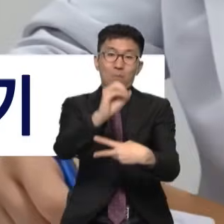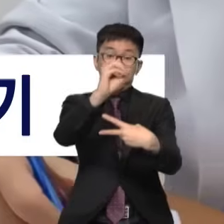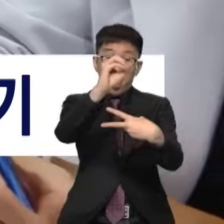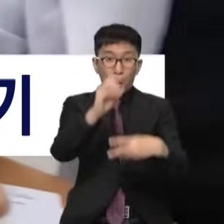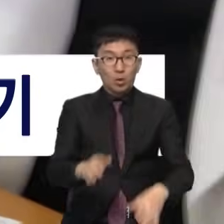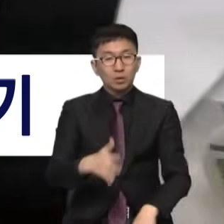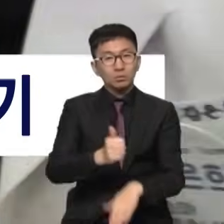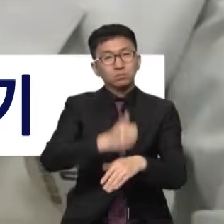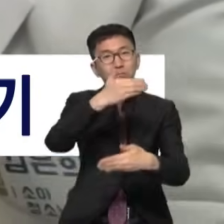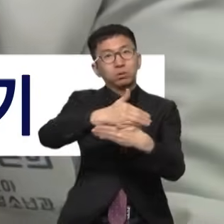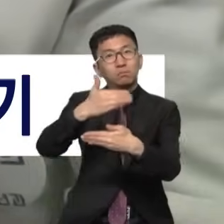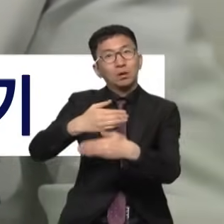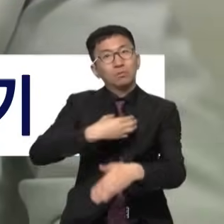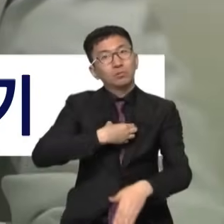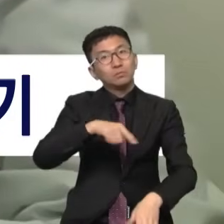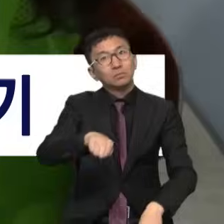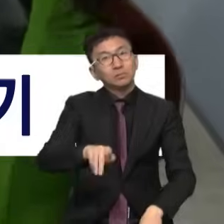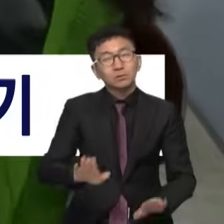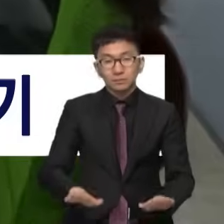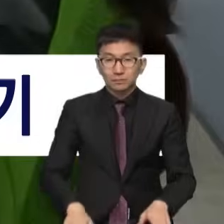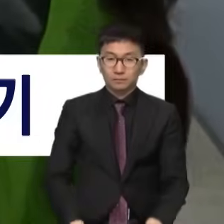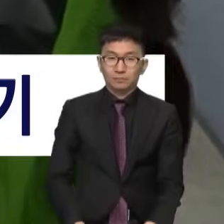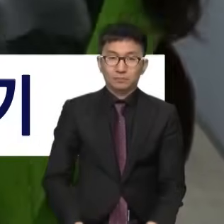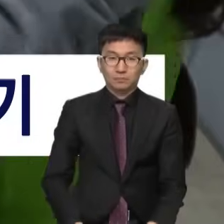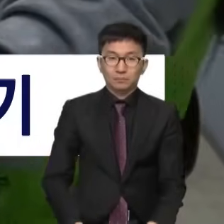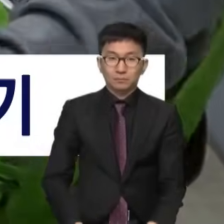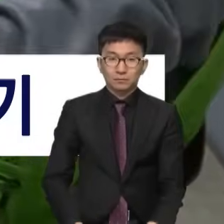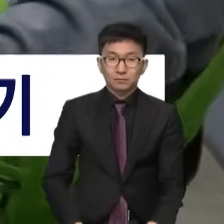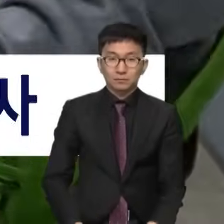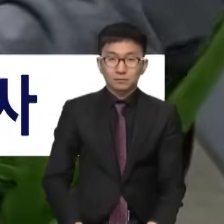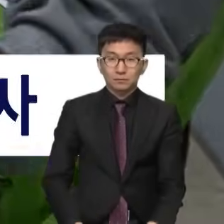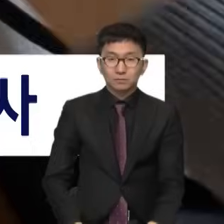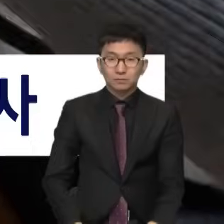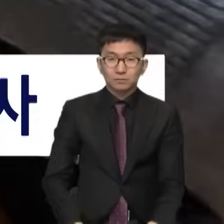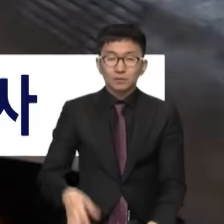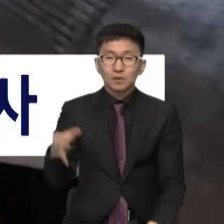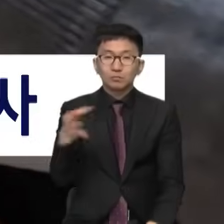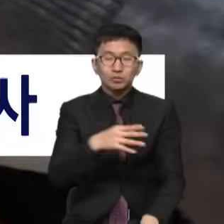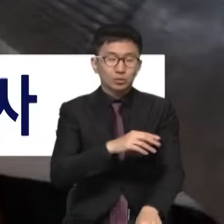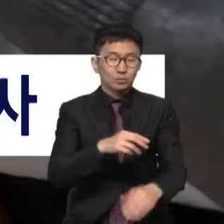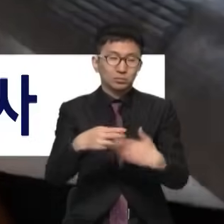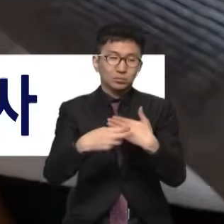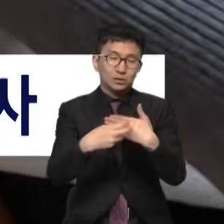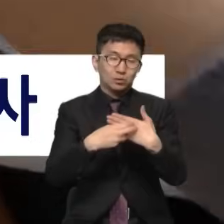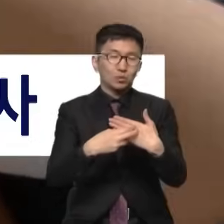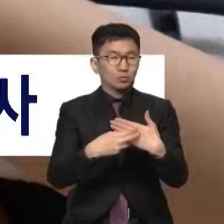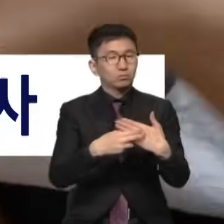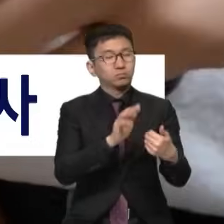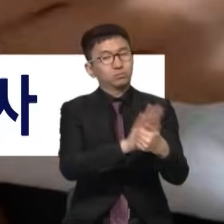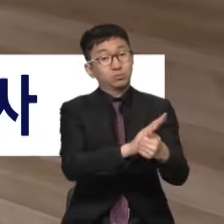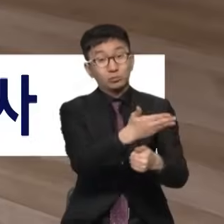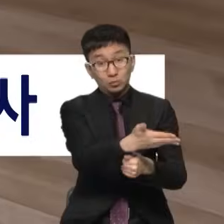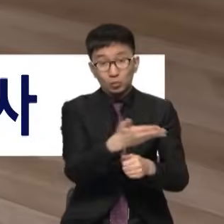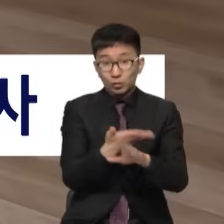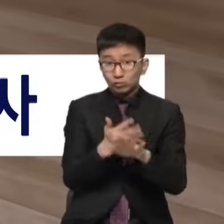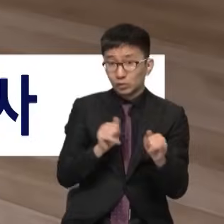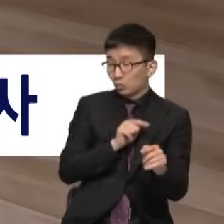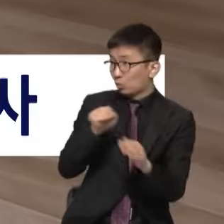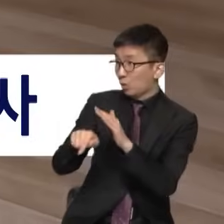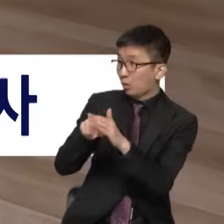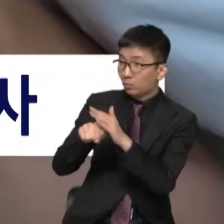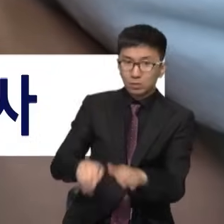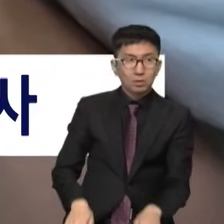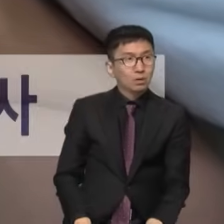모두 문을 닫을 위기입니다. 센터의 마지막 무료 진료 행사에 참석한 외국인 노동자는